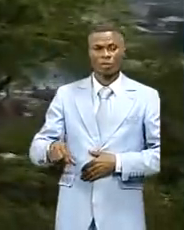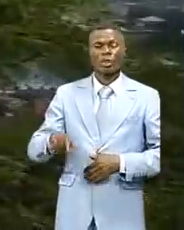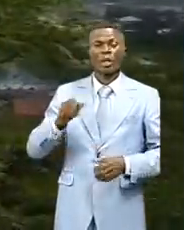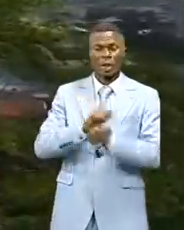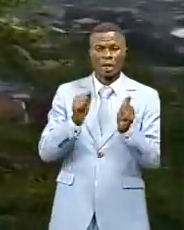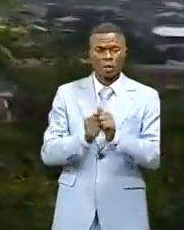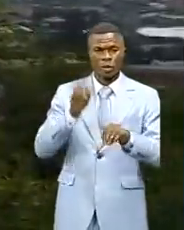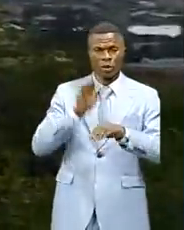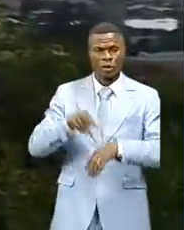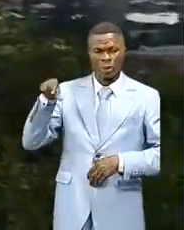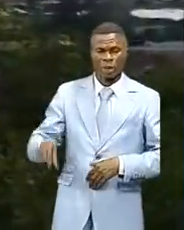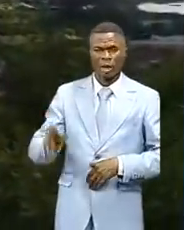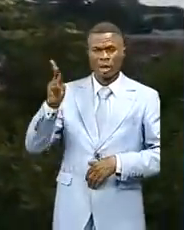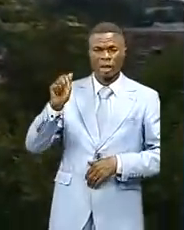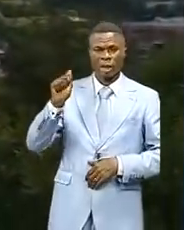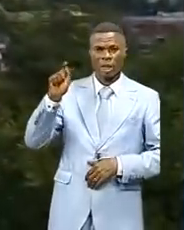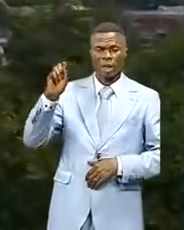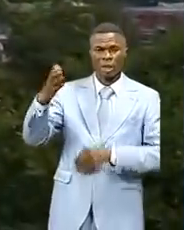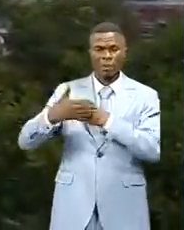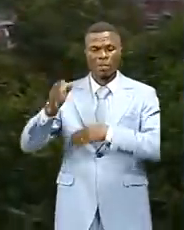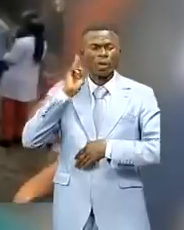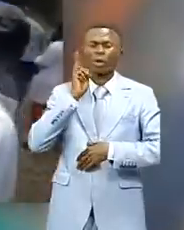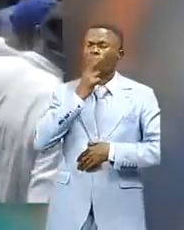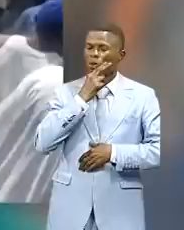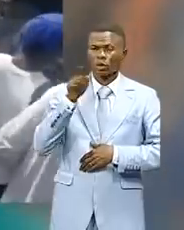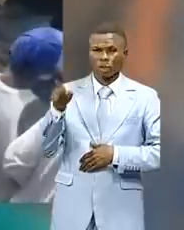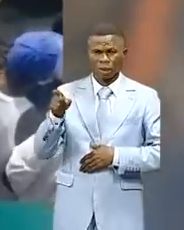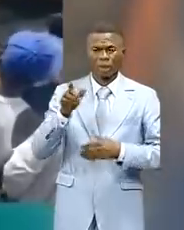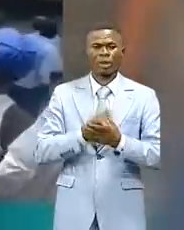au quartier katyn d'eau non loin de l'hôtel tango